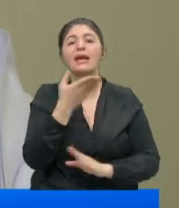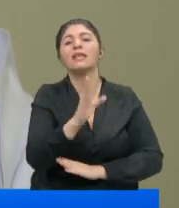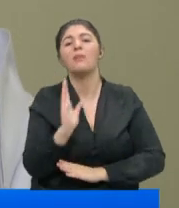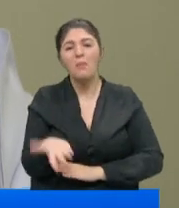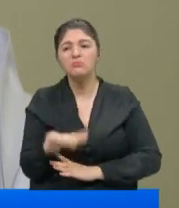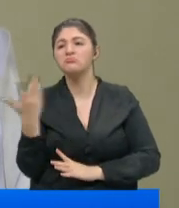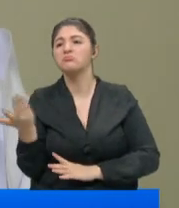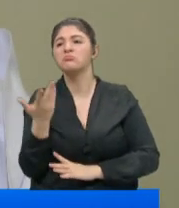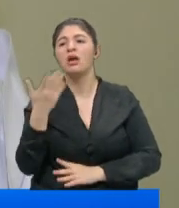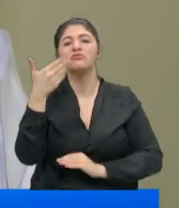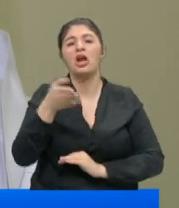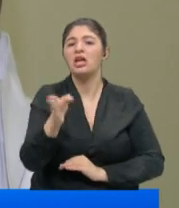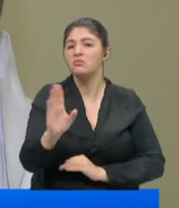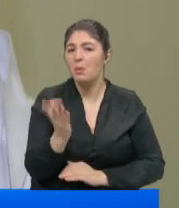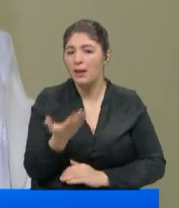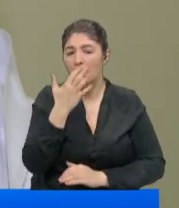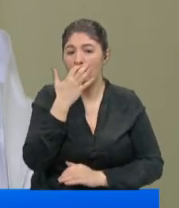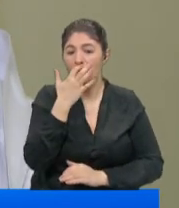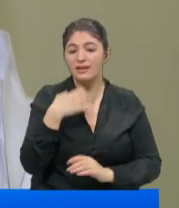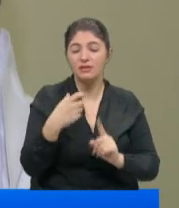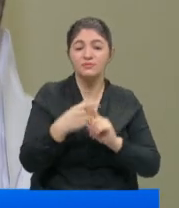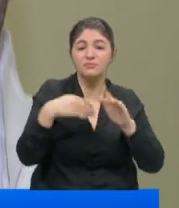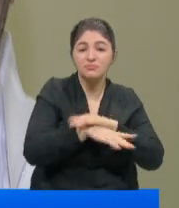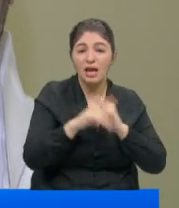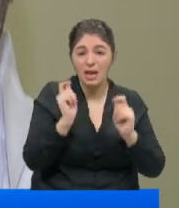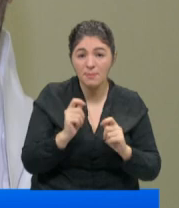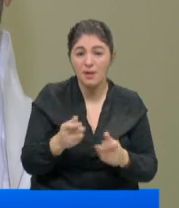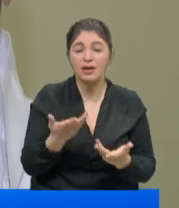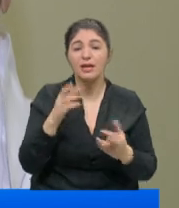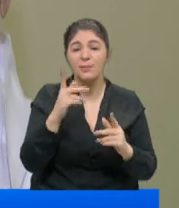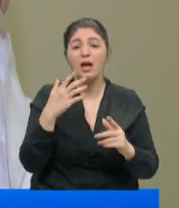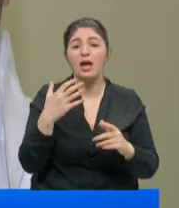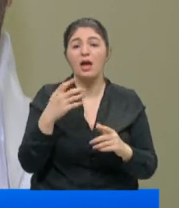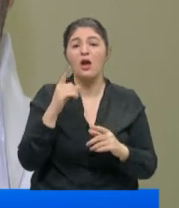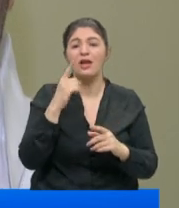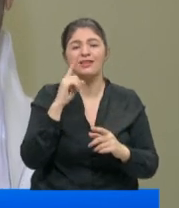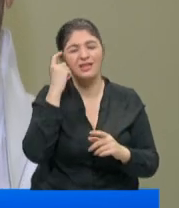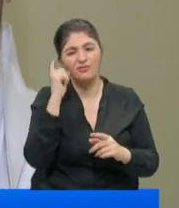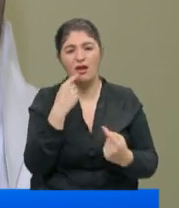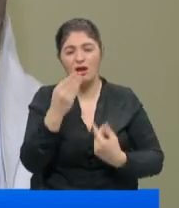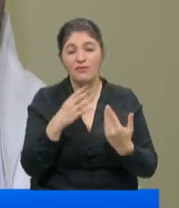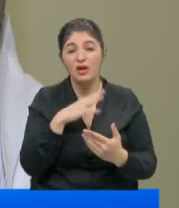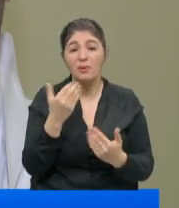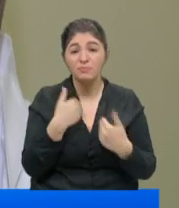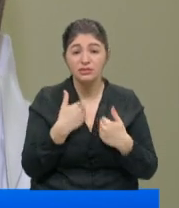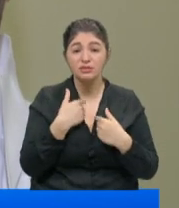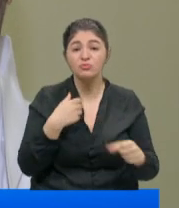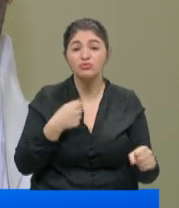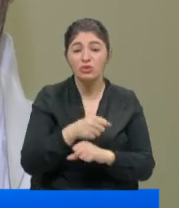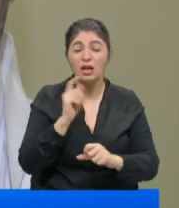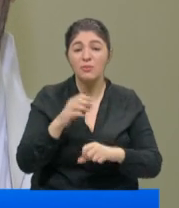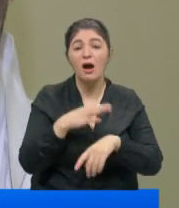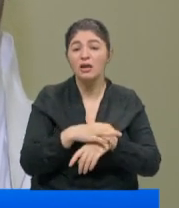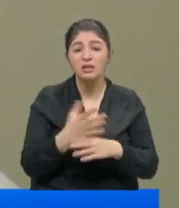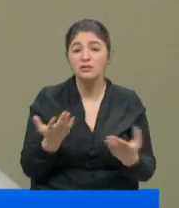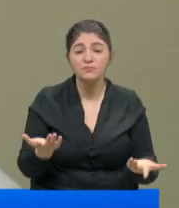gitmemek, işte tabii ki dışarıya çıkmamak, işte izole olmak gibi öneriler vardı. Fakat bizim mücadele ettiğimiz